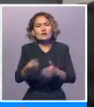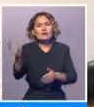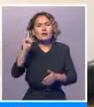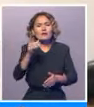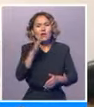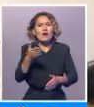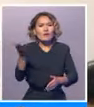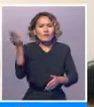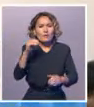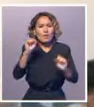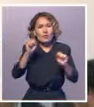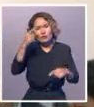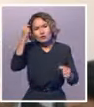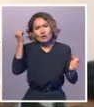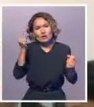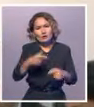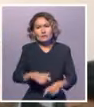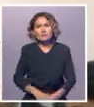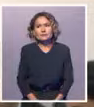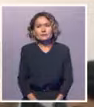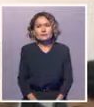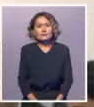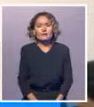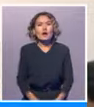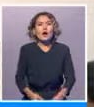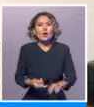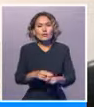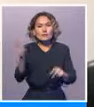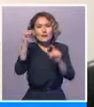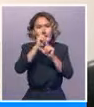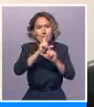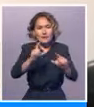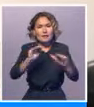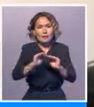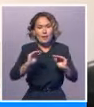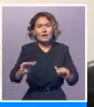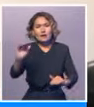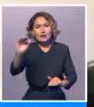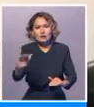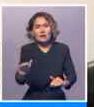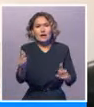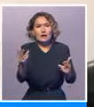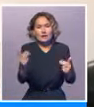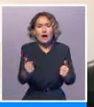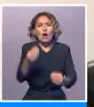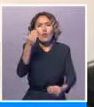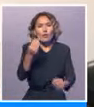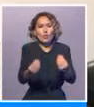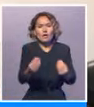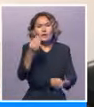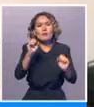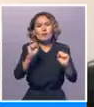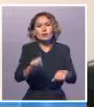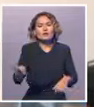алатын болады. Оқушы мектеп қабырғасында бір өзі бала болып тұр, өзі бала болып мен тарихымды қалай үйрене аламын, мен